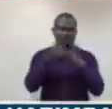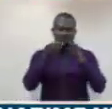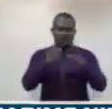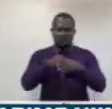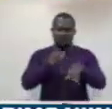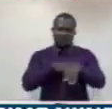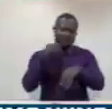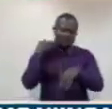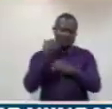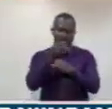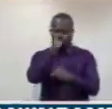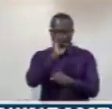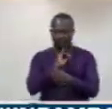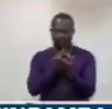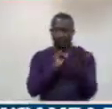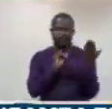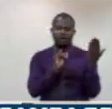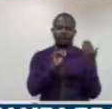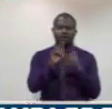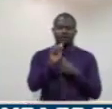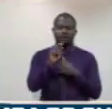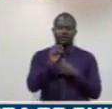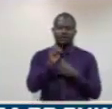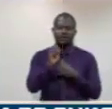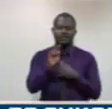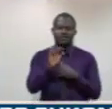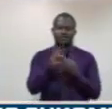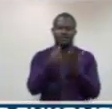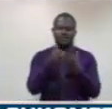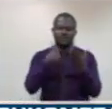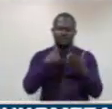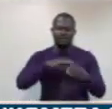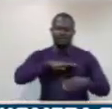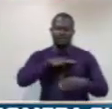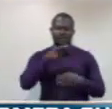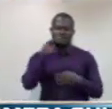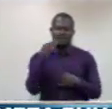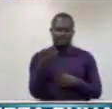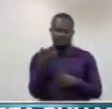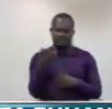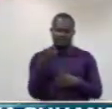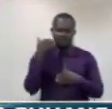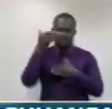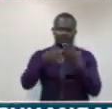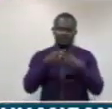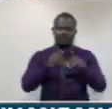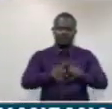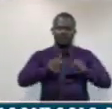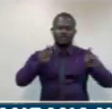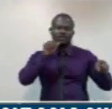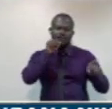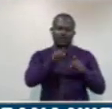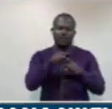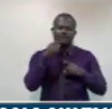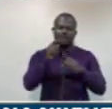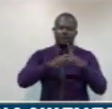Mu gihe cya Jenoside yakorewe Abatutsi Kanamugire Mimi Olive yari afite imyaka ine ari nabwo yatandukanye n'umuvandimwe